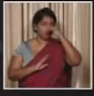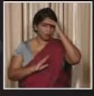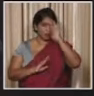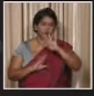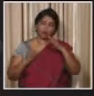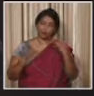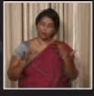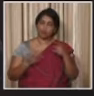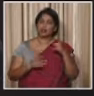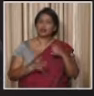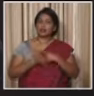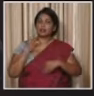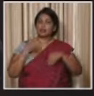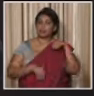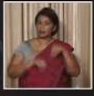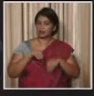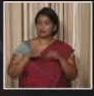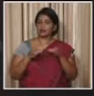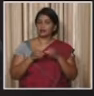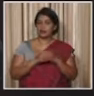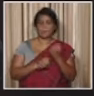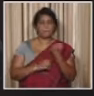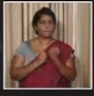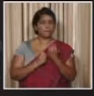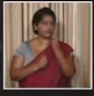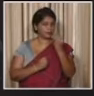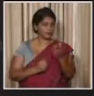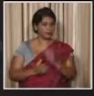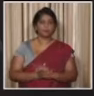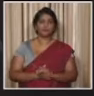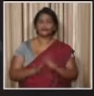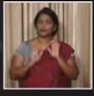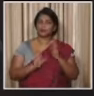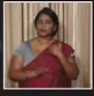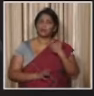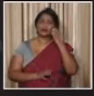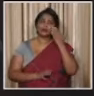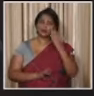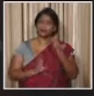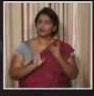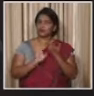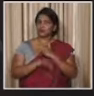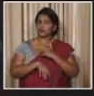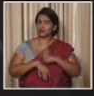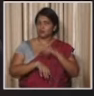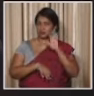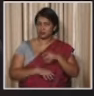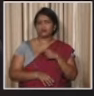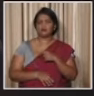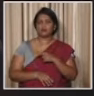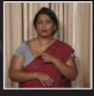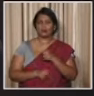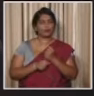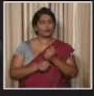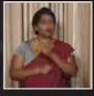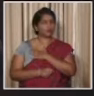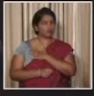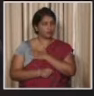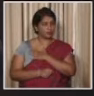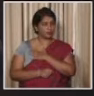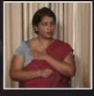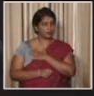හෝ දේශපාලන කණ්ඩායමකට බලය දෙන්නේ. ඉතින් අපි දැක්කා පහුගිය අවස්ථාවේදී ගෝඨාභය